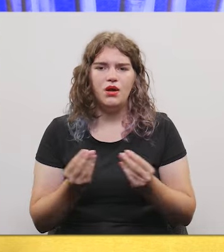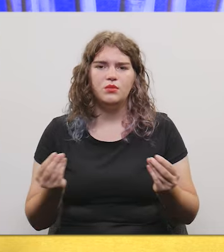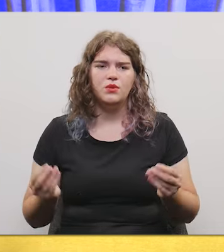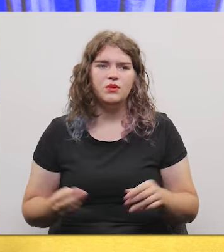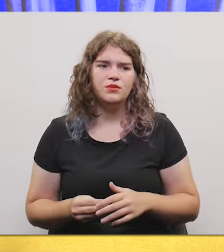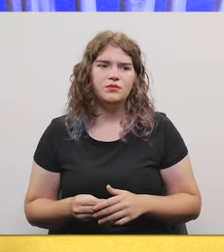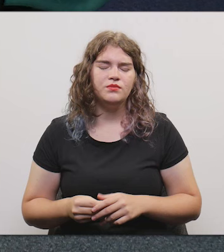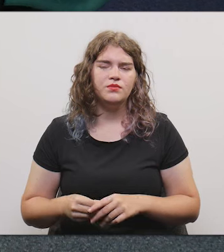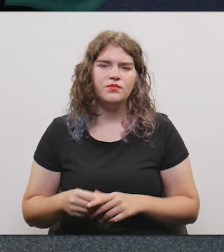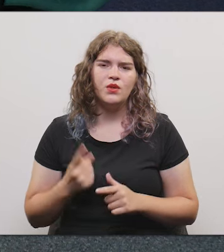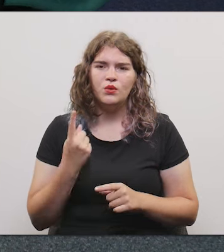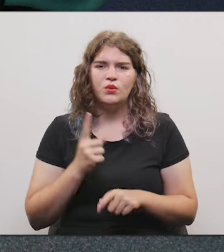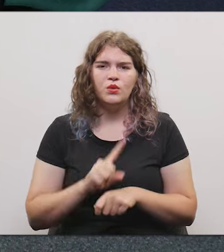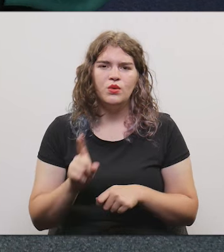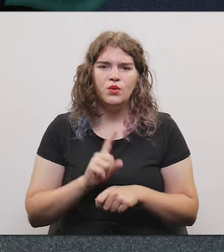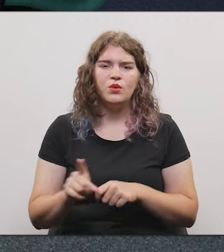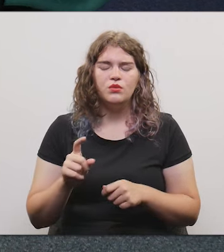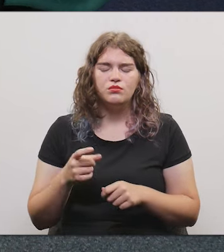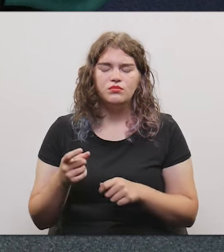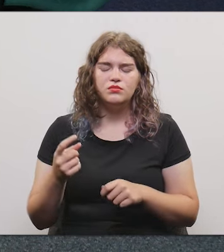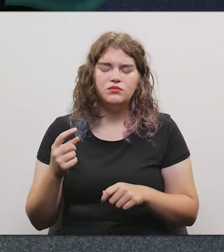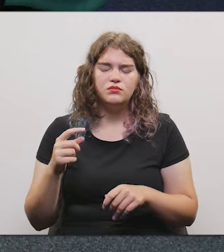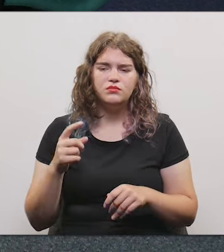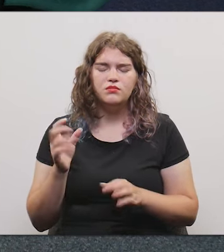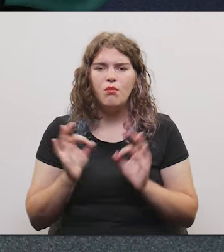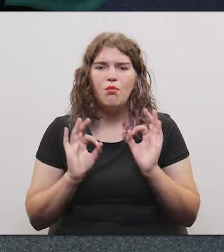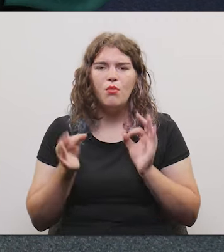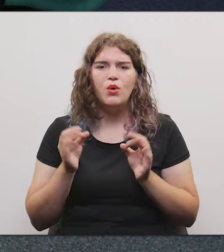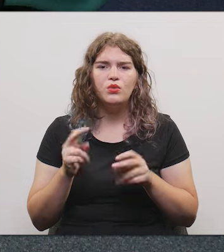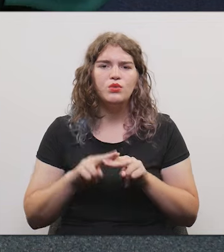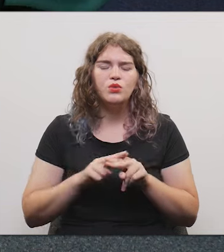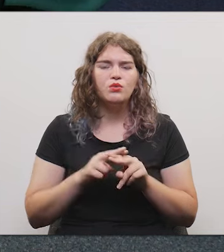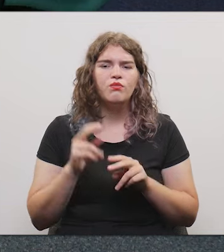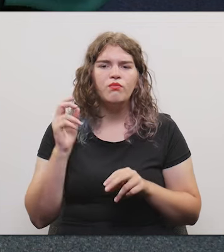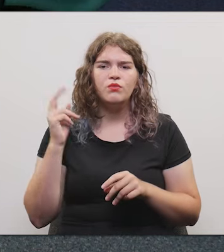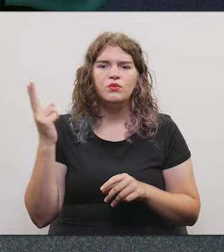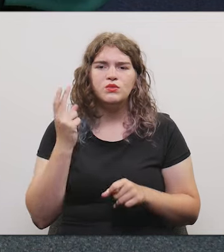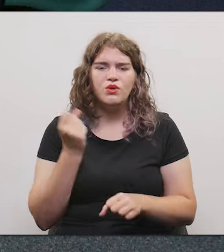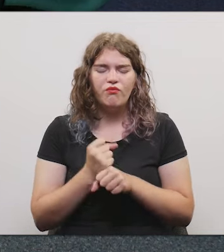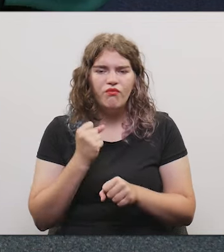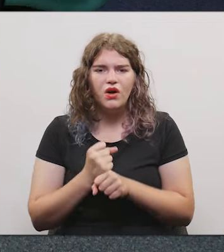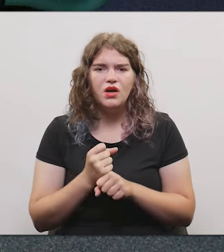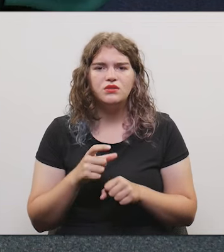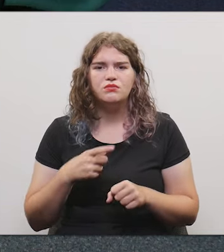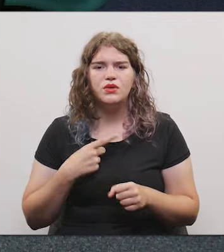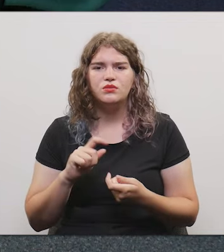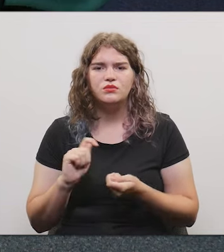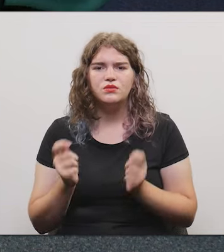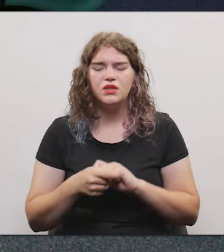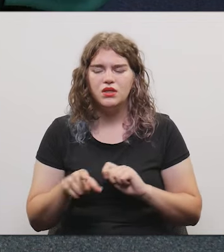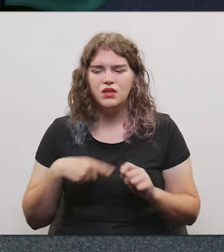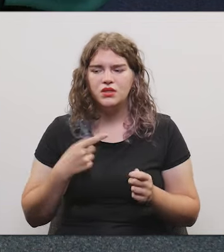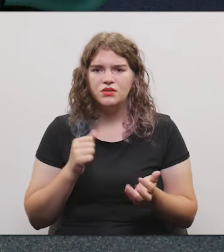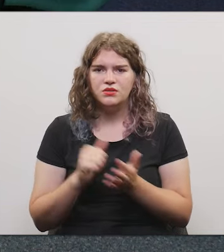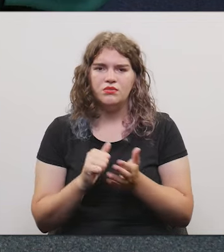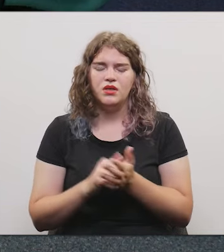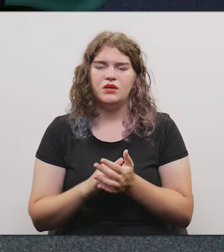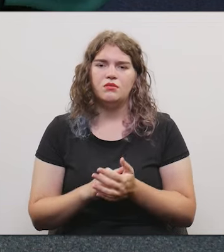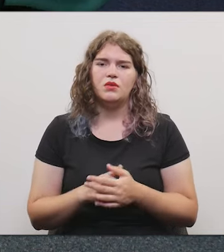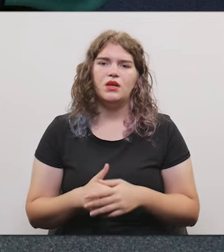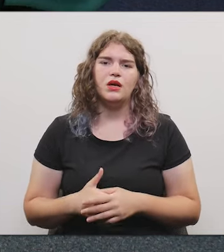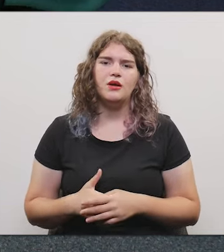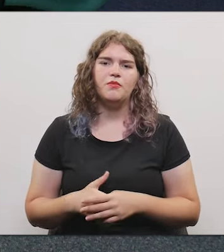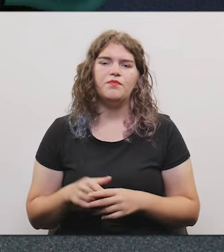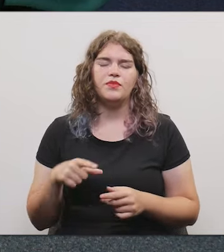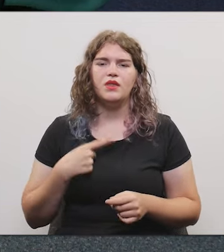transformați. Iar unul din mijloacele pe care Dumnezeu le folosește pentru transformarea noastră este cuvântul